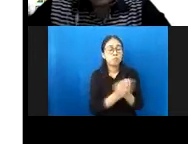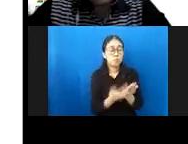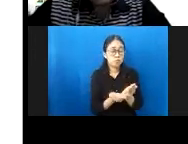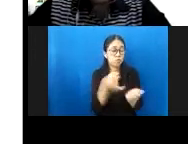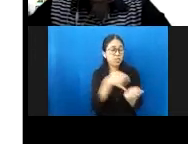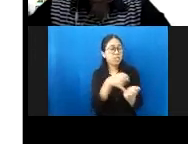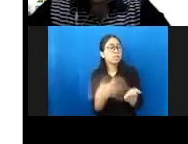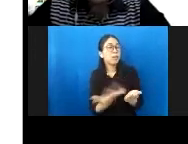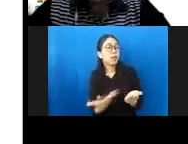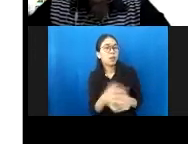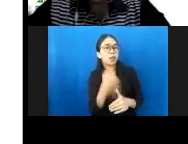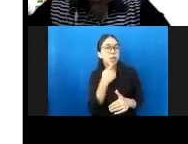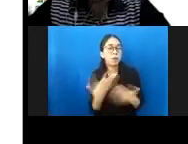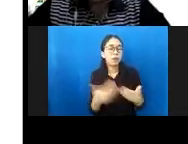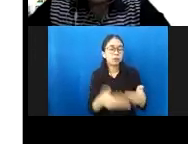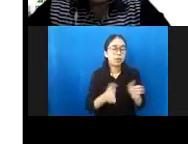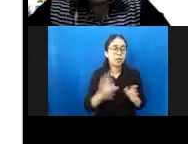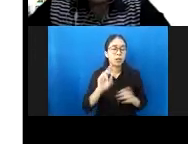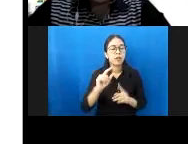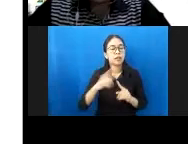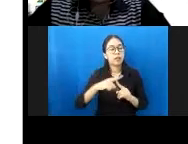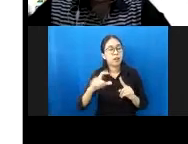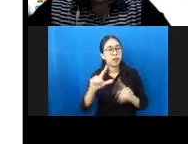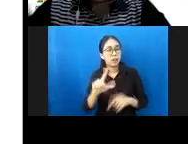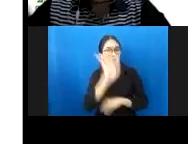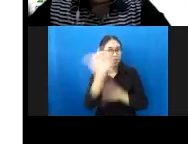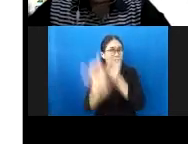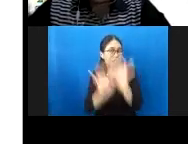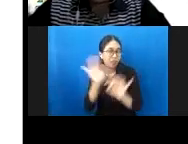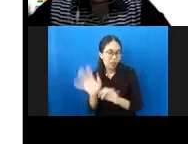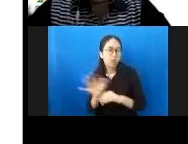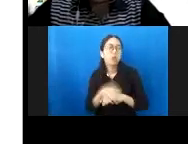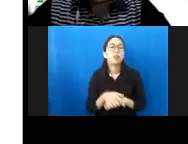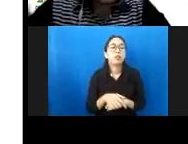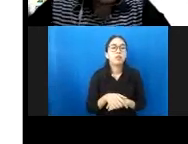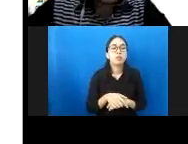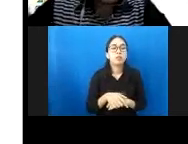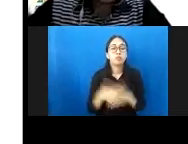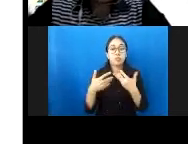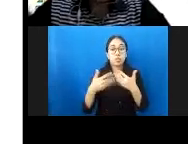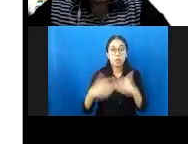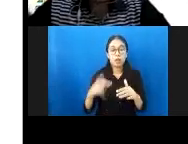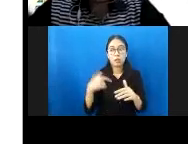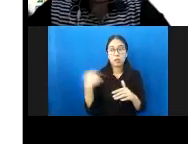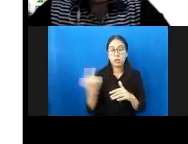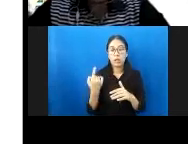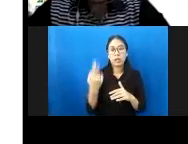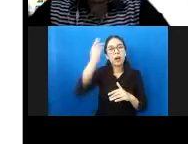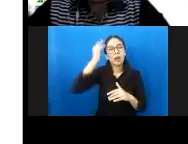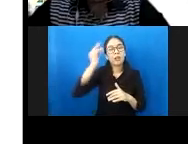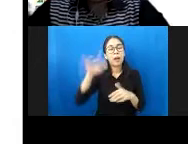kemudian tentang fasilitasi RTL ya dan sebagainya, itu kami pun direncanakan untuk